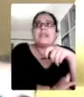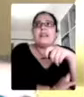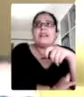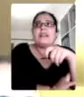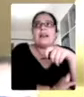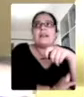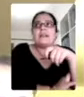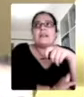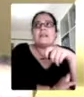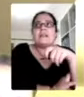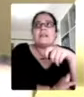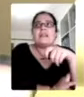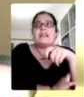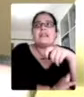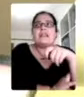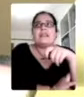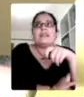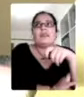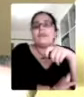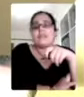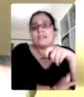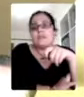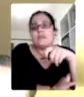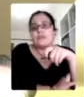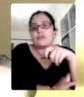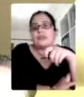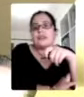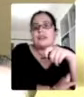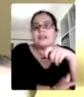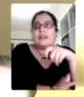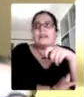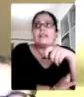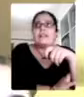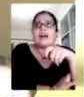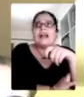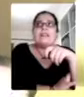Arasından 5 taneyi ayırırım, geri kalanı olmasa da olur.